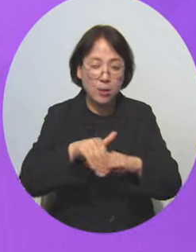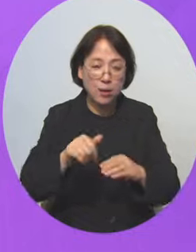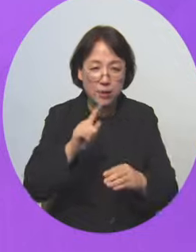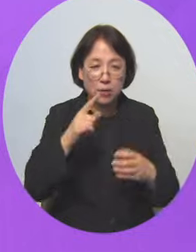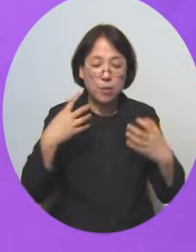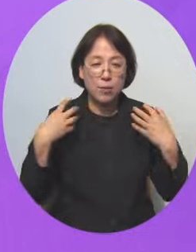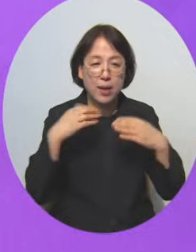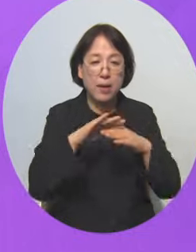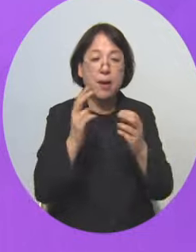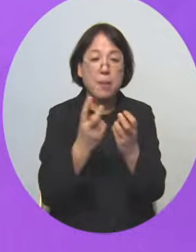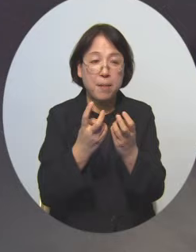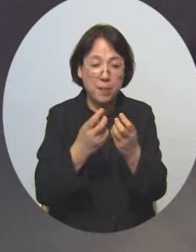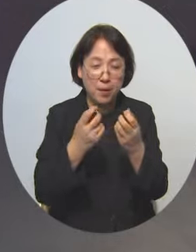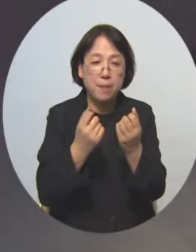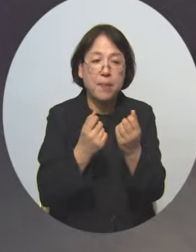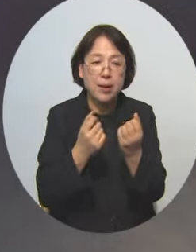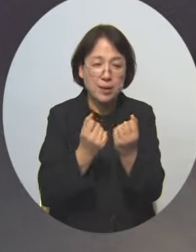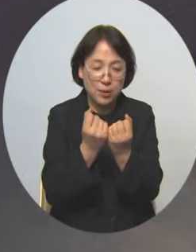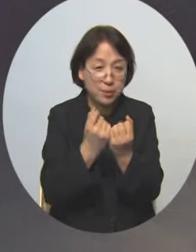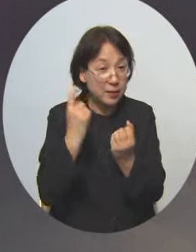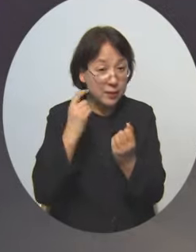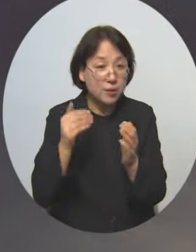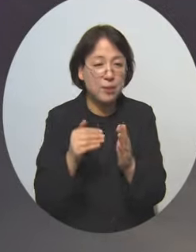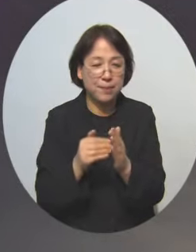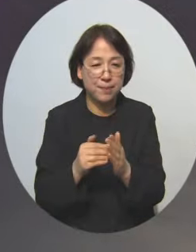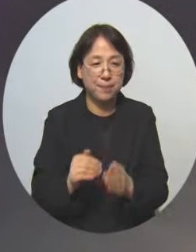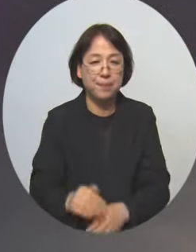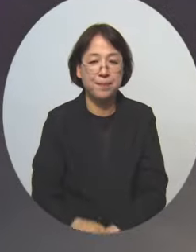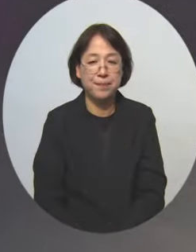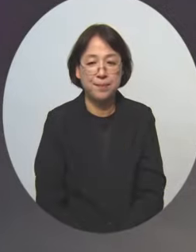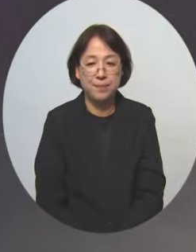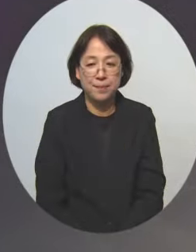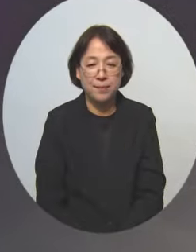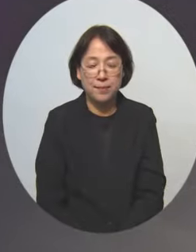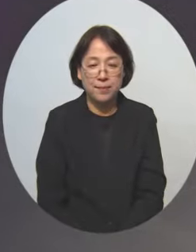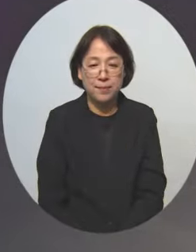대책 내용을 자세히 알아봤습니다. 조태현 기자, 수고 많았습니다.